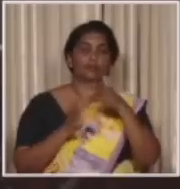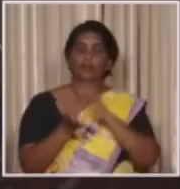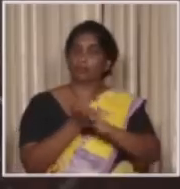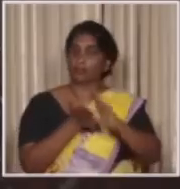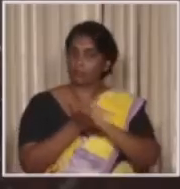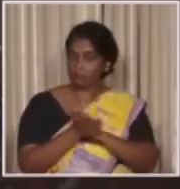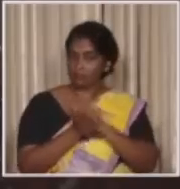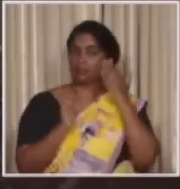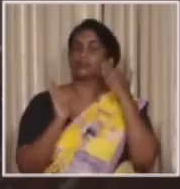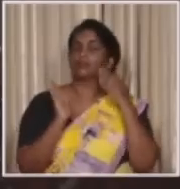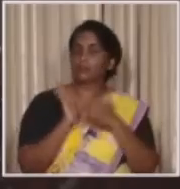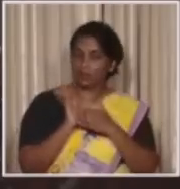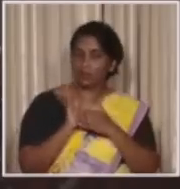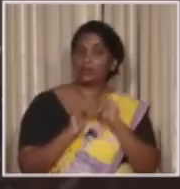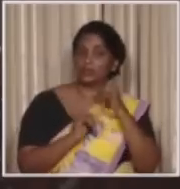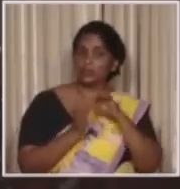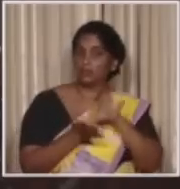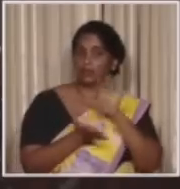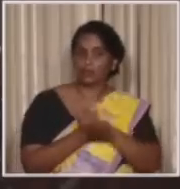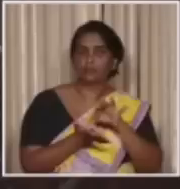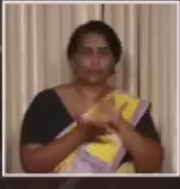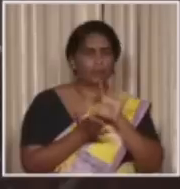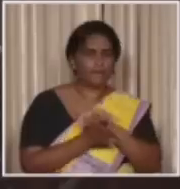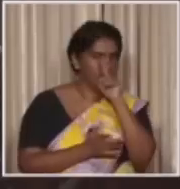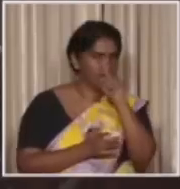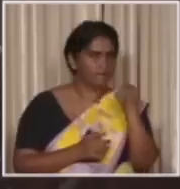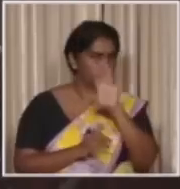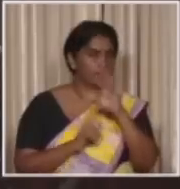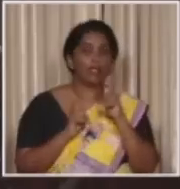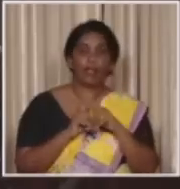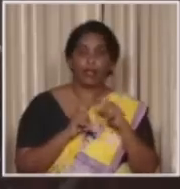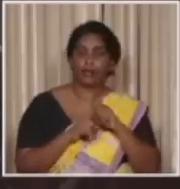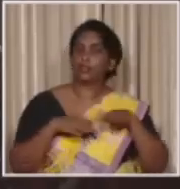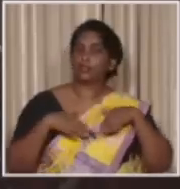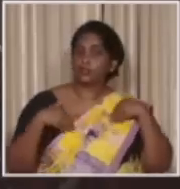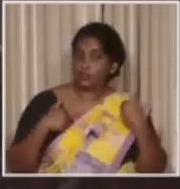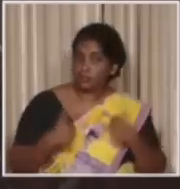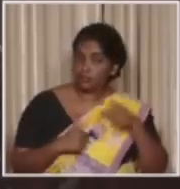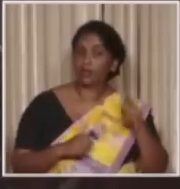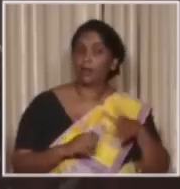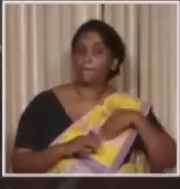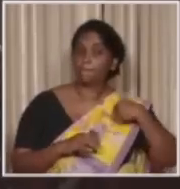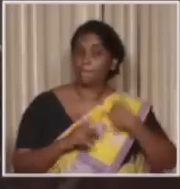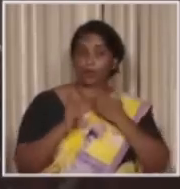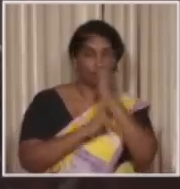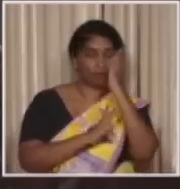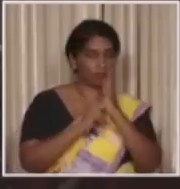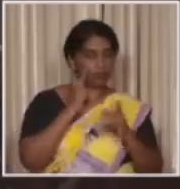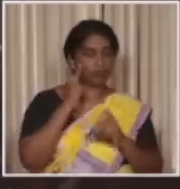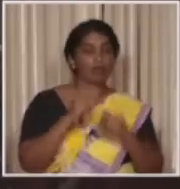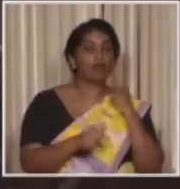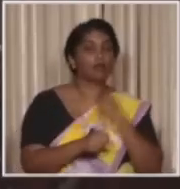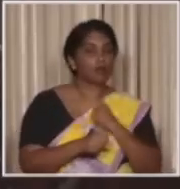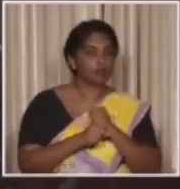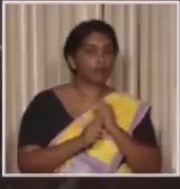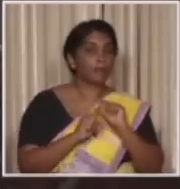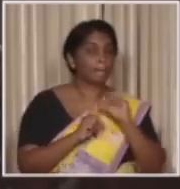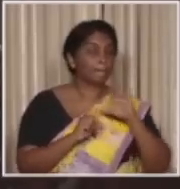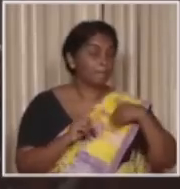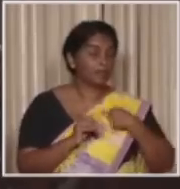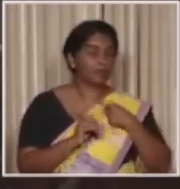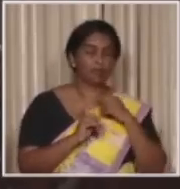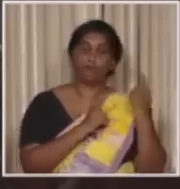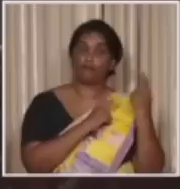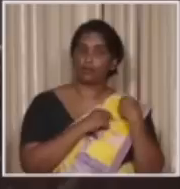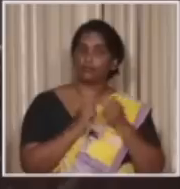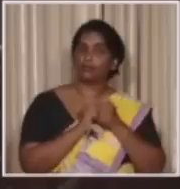සුභසාධනය සම්බන්ධව අපි ගත්ත සමහර පියවර වැරදි නෑ. අධ්‍යාපනය සෞඛ්‍ය කියන ප්‍රධාන අංශ දෙක රජයේ ප්‍රධාන වගකීමක්